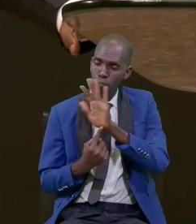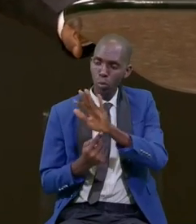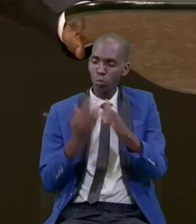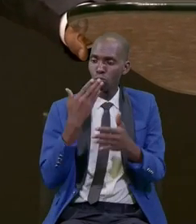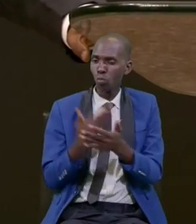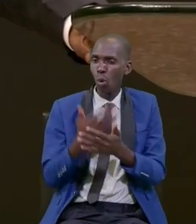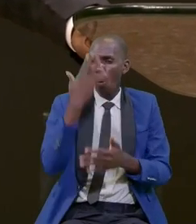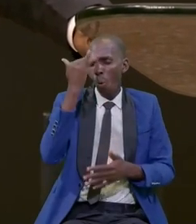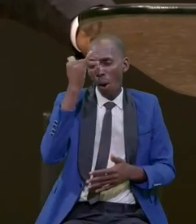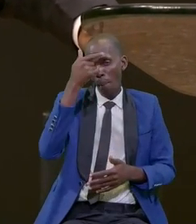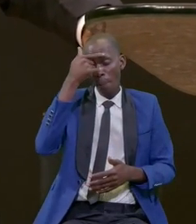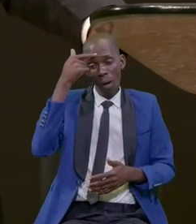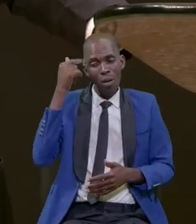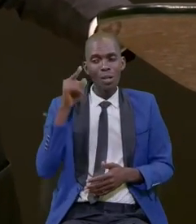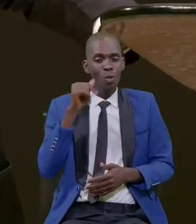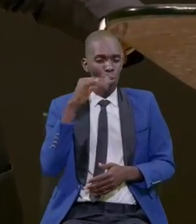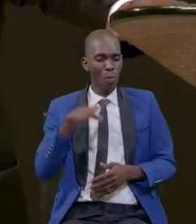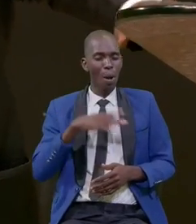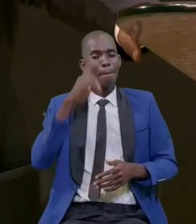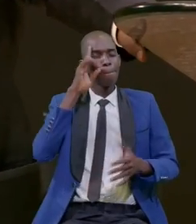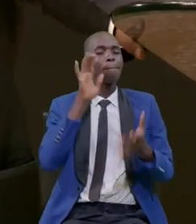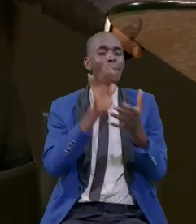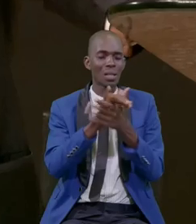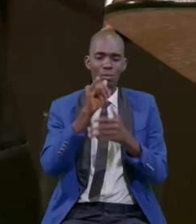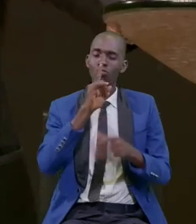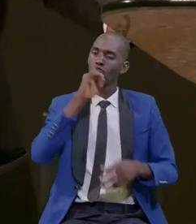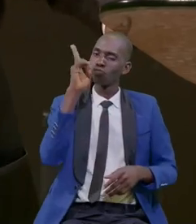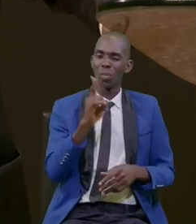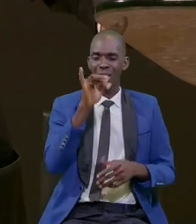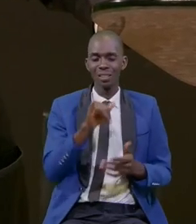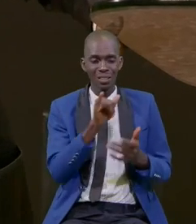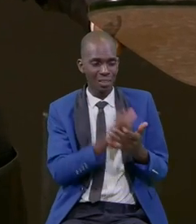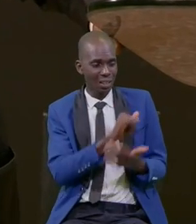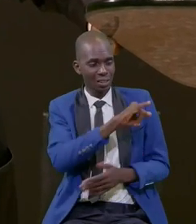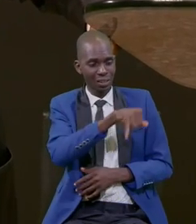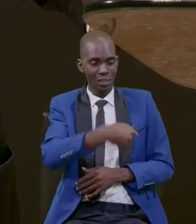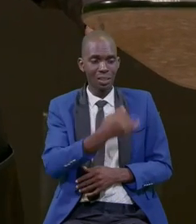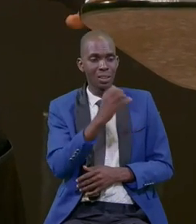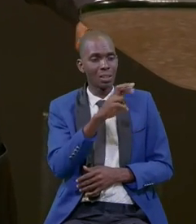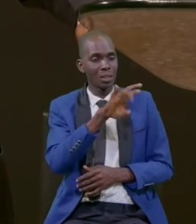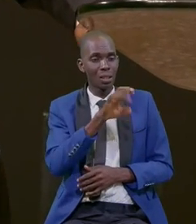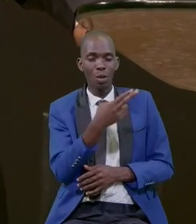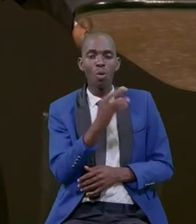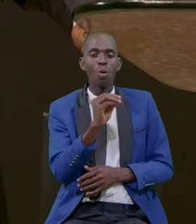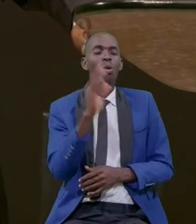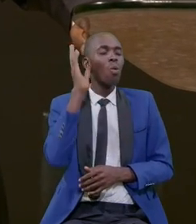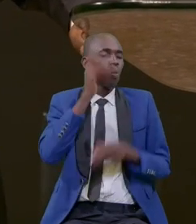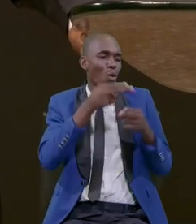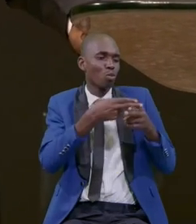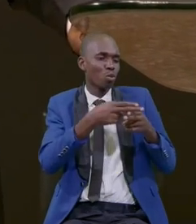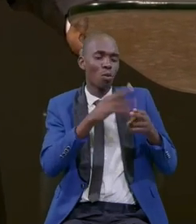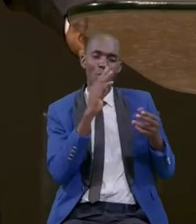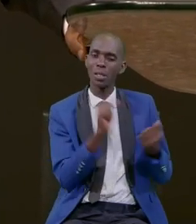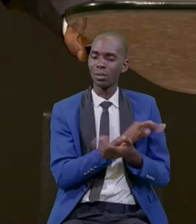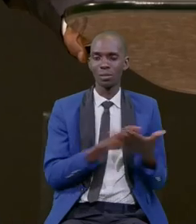qu'elle savait que Jéricho, une partie de Cana, sera détruite. Alors, elle a besoin de la